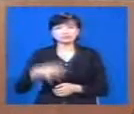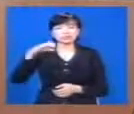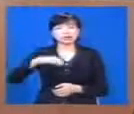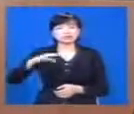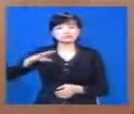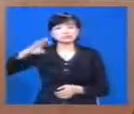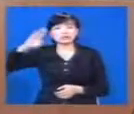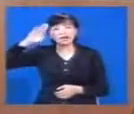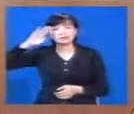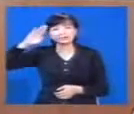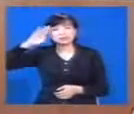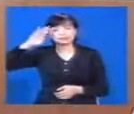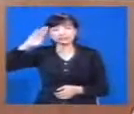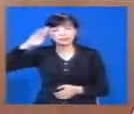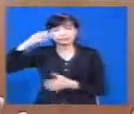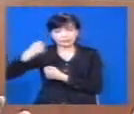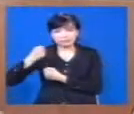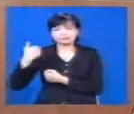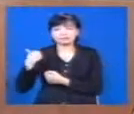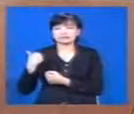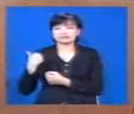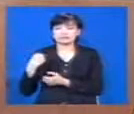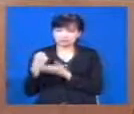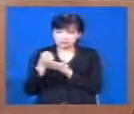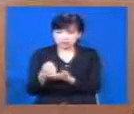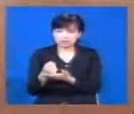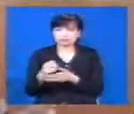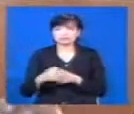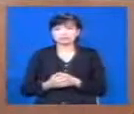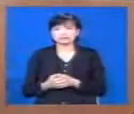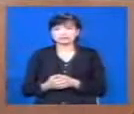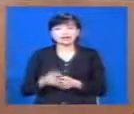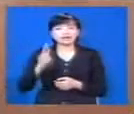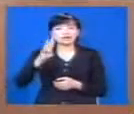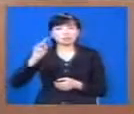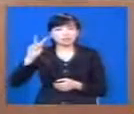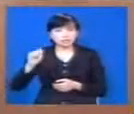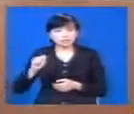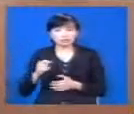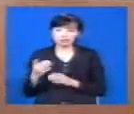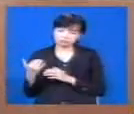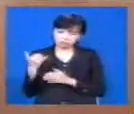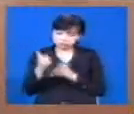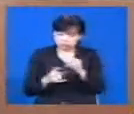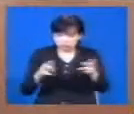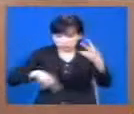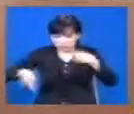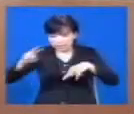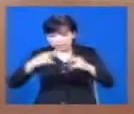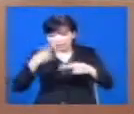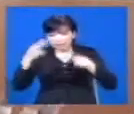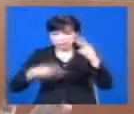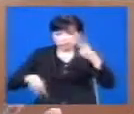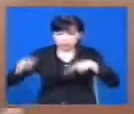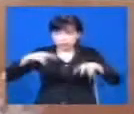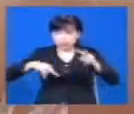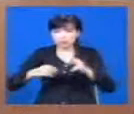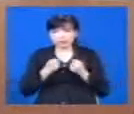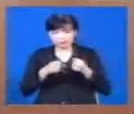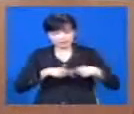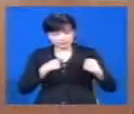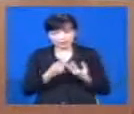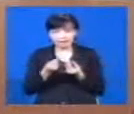ทีมกำลังพลมาช่วยด้วยนะครับได้รับความสนับสนุนอย่างดีเนี่ยท่านรัฐมนตรีก็ลงไปตรวจเยี่ยมให้กำลังใจกับผู้ประกอบการทุกคนก็ไม่มี